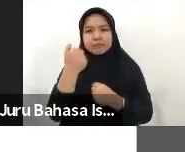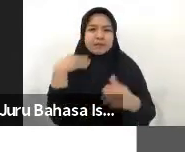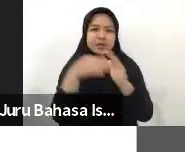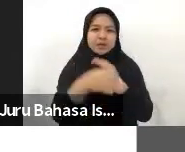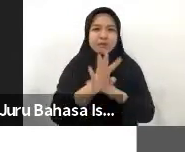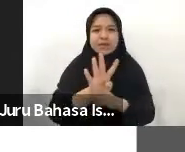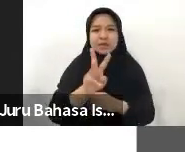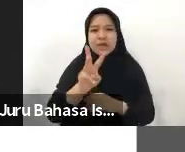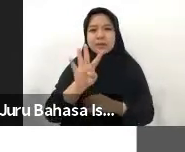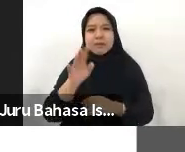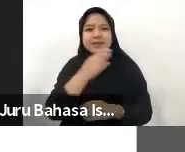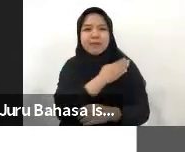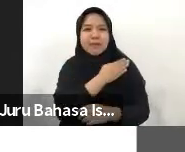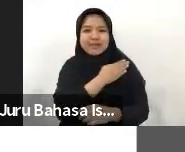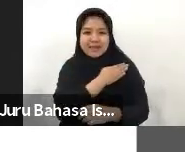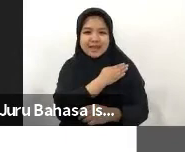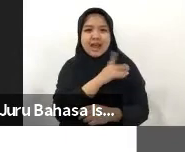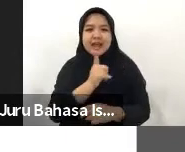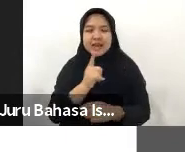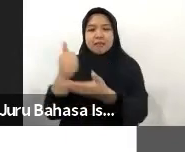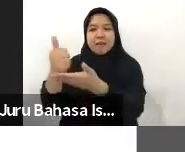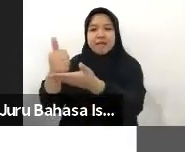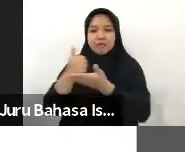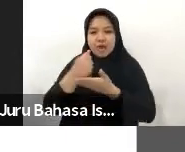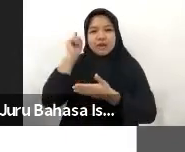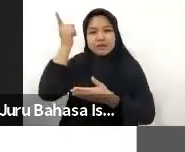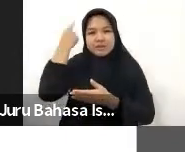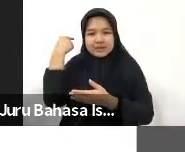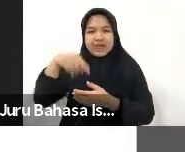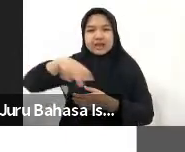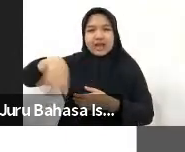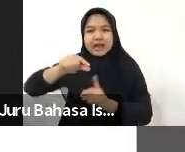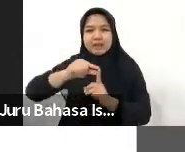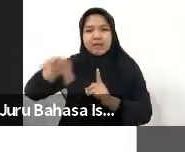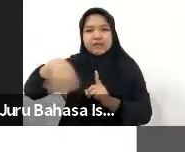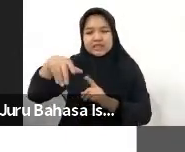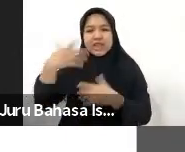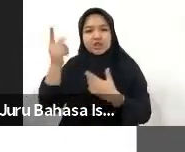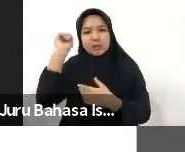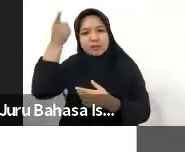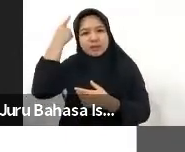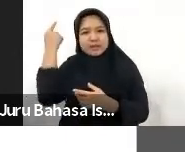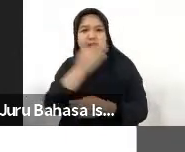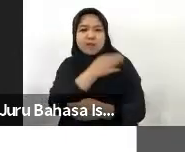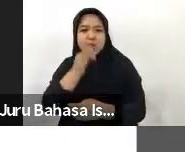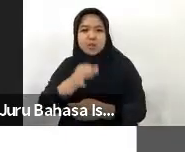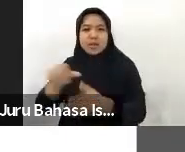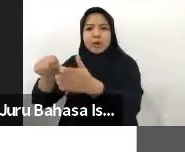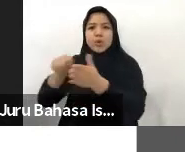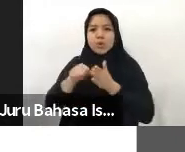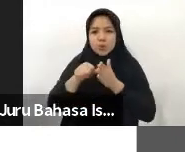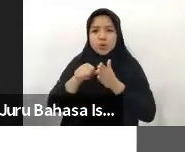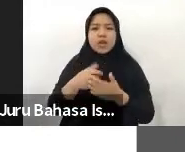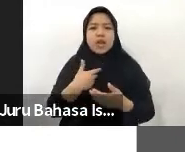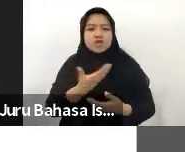434 kabupaten dengan bantuan dukungan dari pemerintah daerah provinsi maupun pemerintah daerah kabupaten kota yang secara sukarela